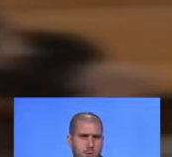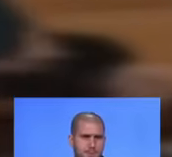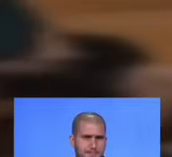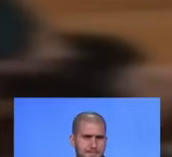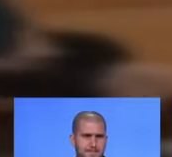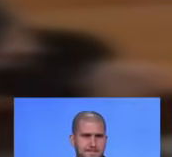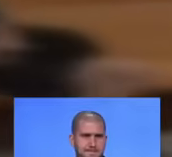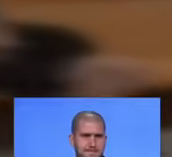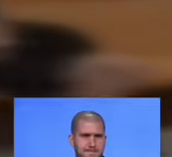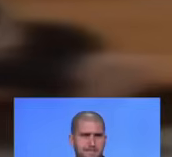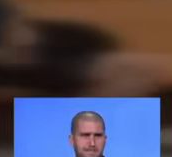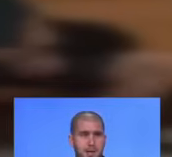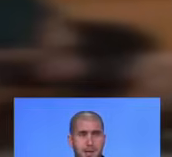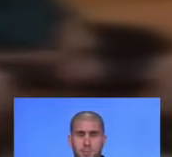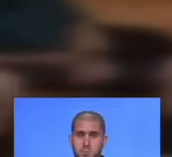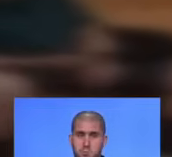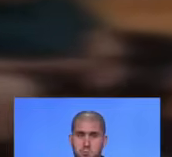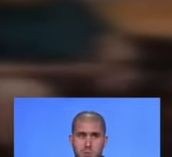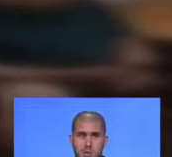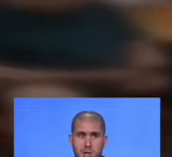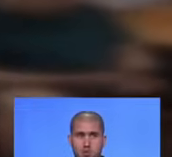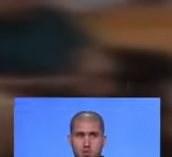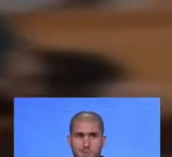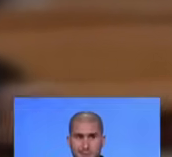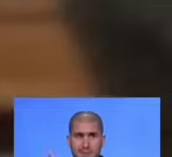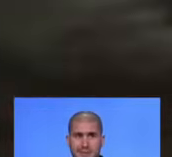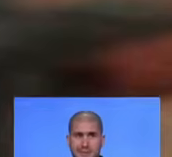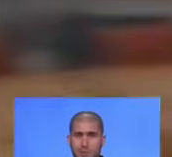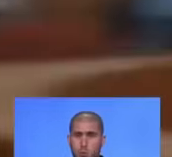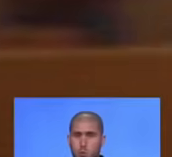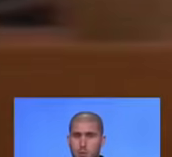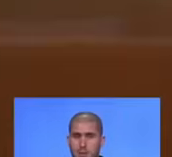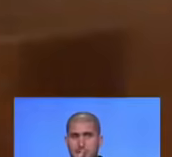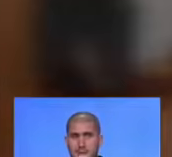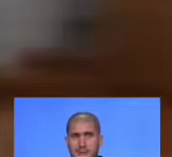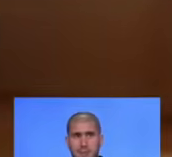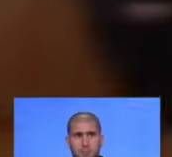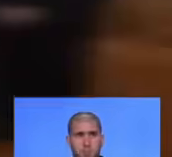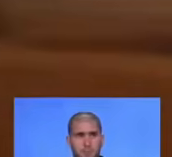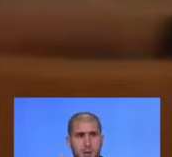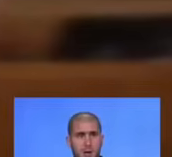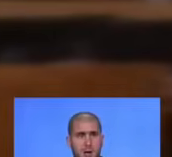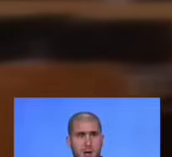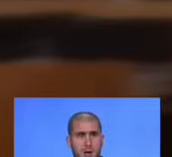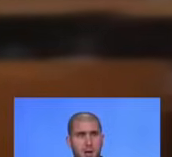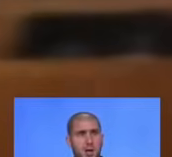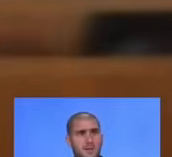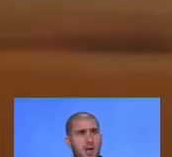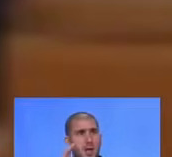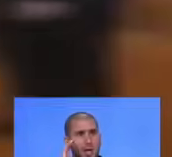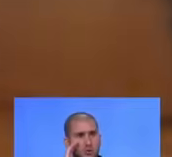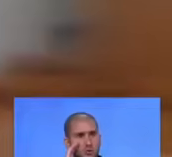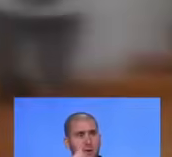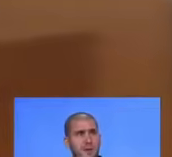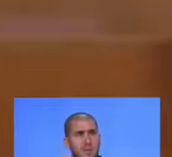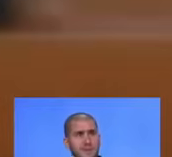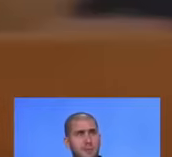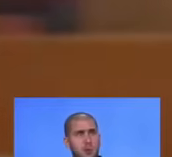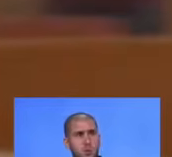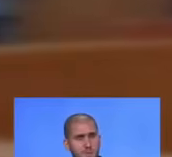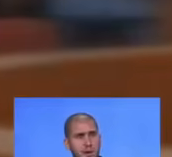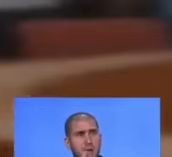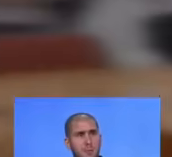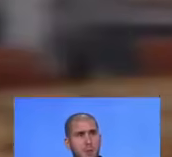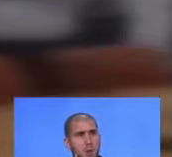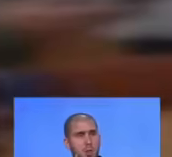נפשו. אני מודה לכם השופטים על זכות הדיבור בהיכל זה ועל ההקשבה לדבריי הכואבים, גם אם